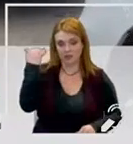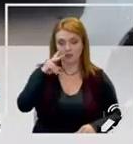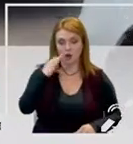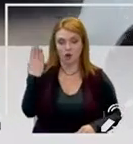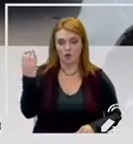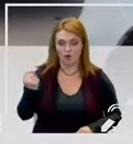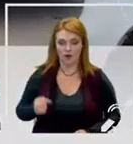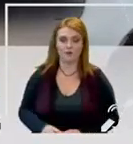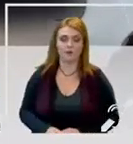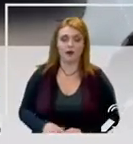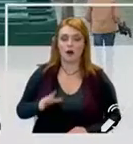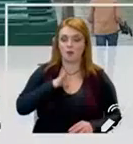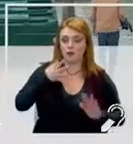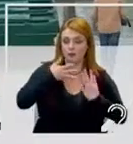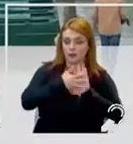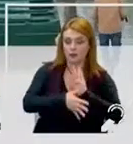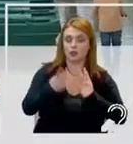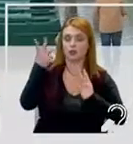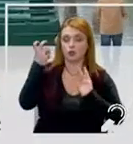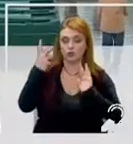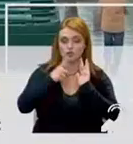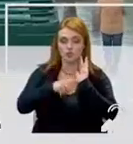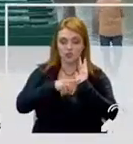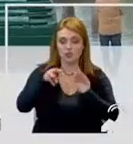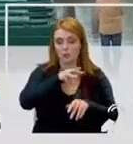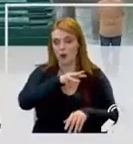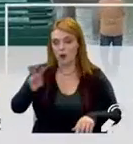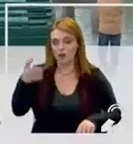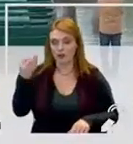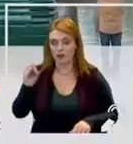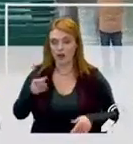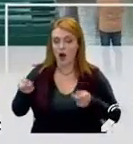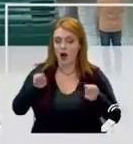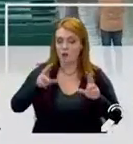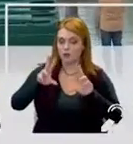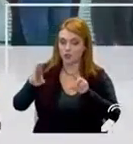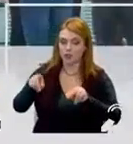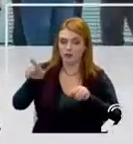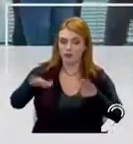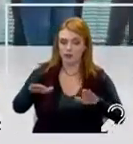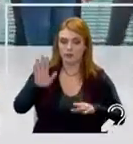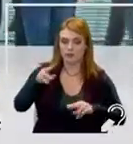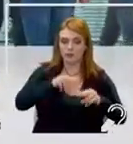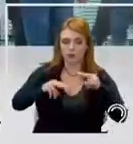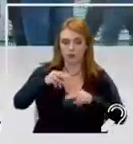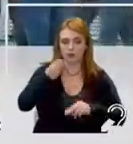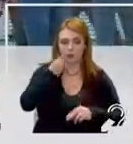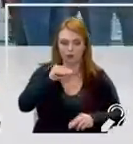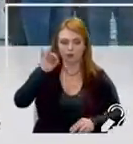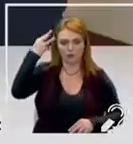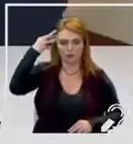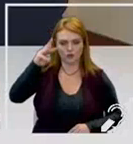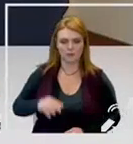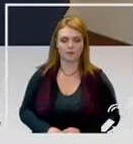din pontoane și a costat peste 260 de milioane de lei, dar autoritățile promit că în locul lui va fi o construcție modernă.